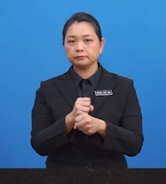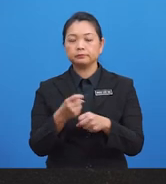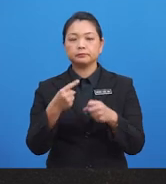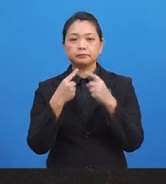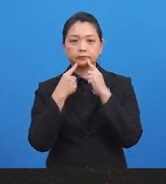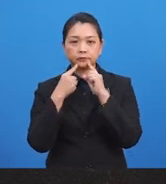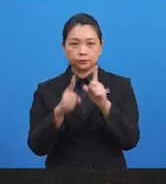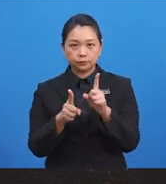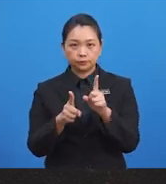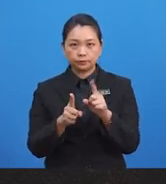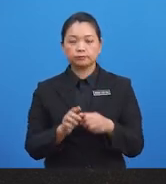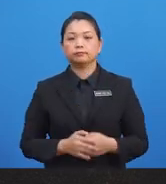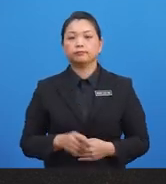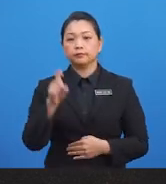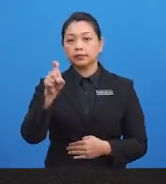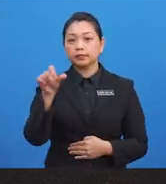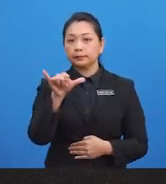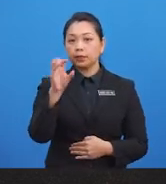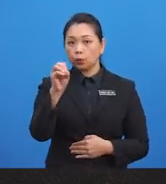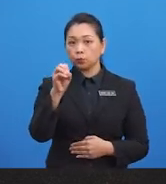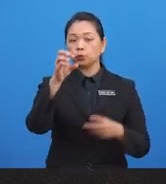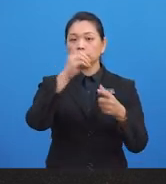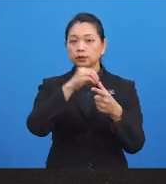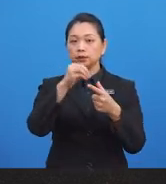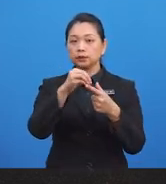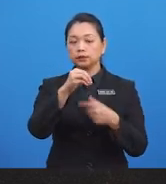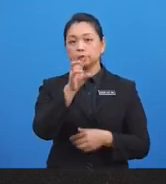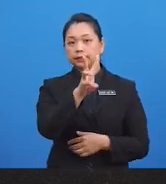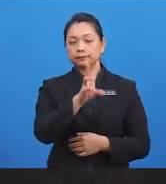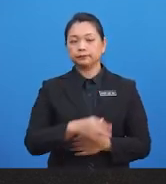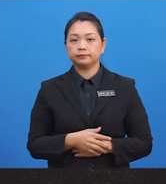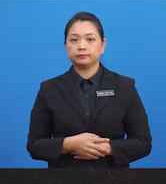Maka koordinat A ialah 6, 0.